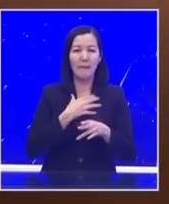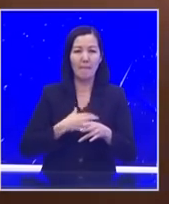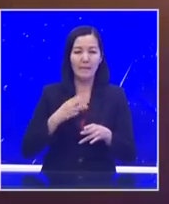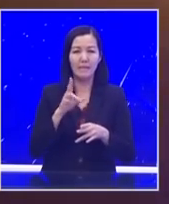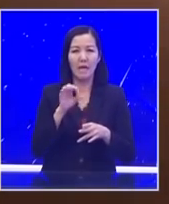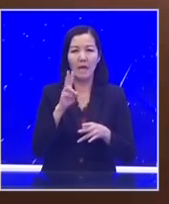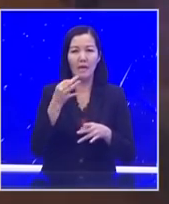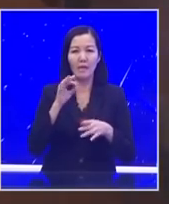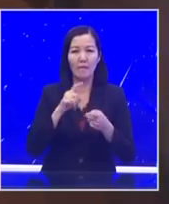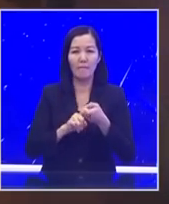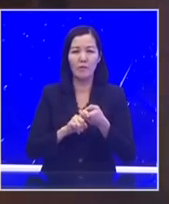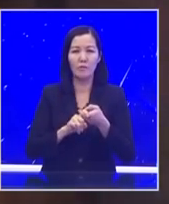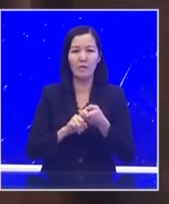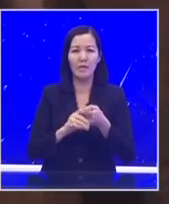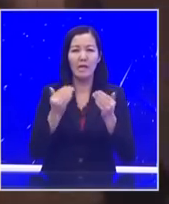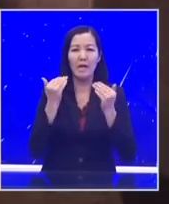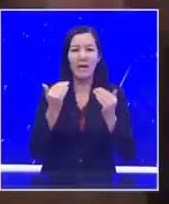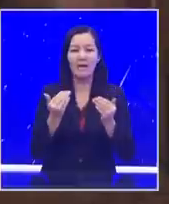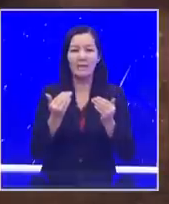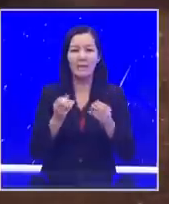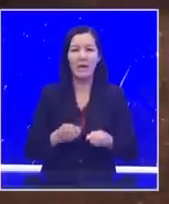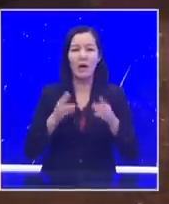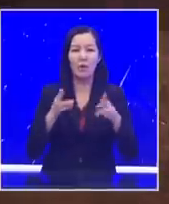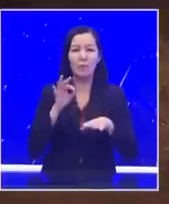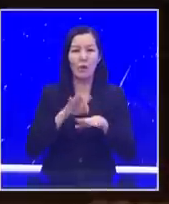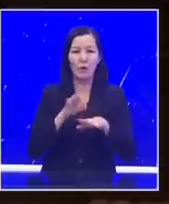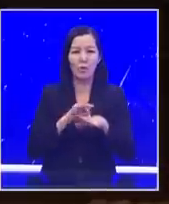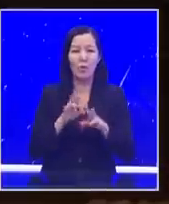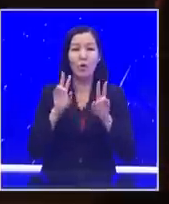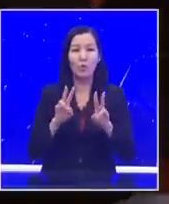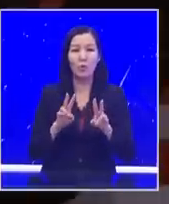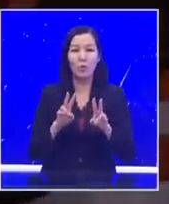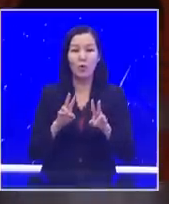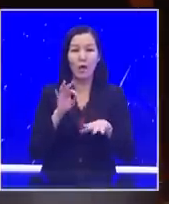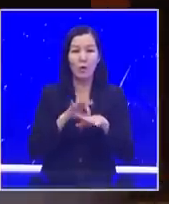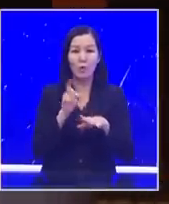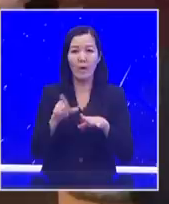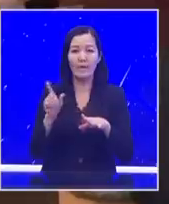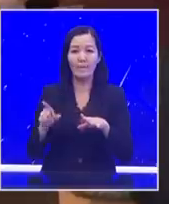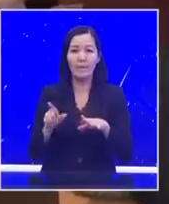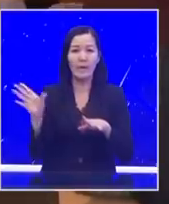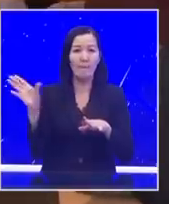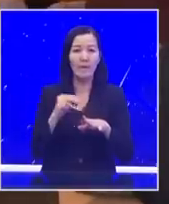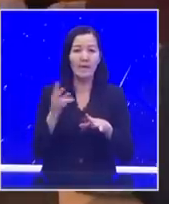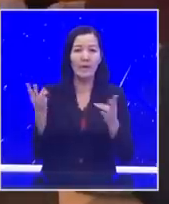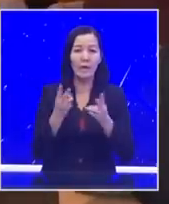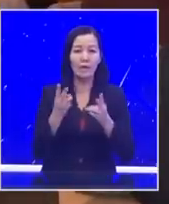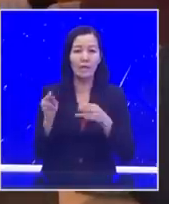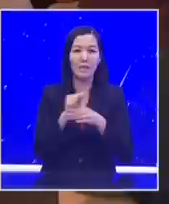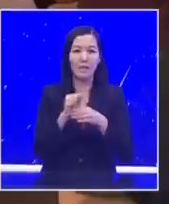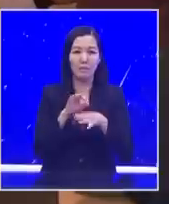Коронавирус батпаңдап кіріп, мысқылдап шығатын қауіпті дерт. Дегенмен біз індетке шалдыққан адамдарға барлық қажетті